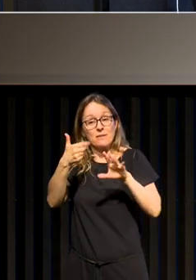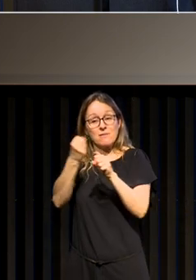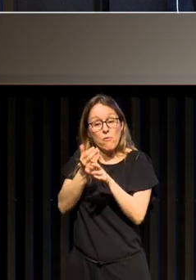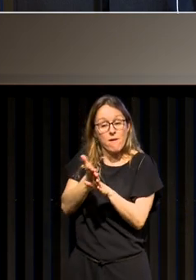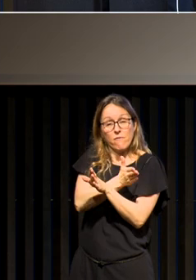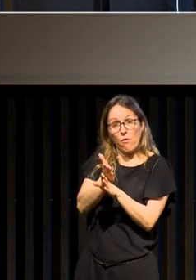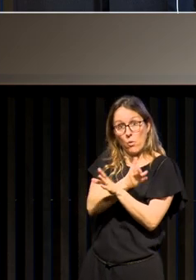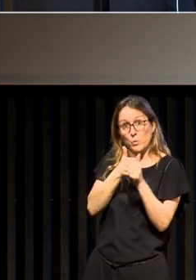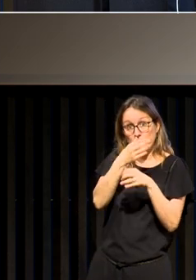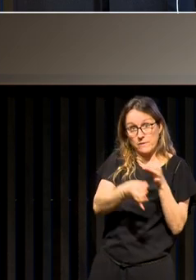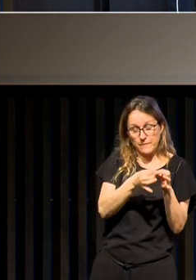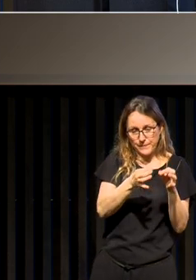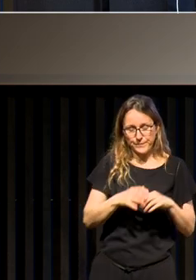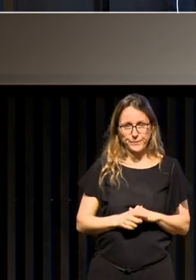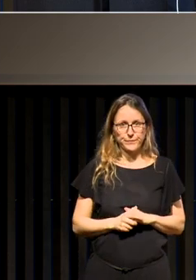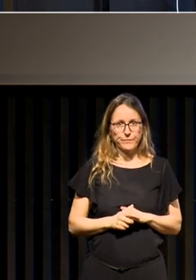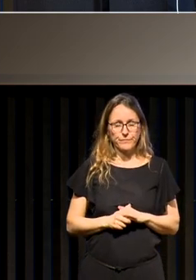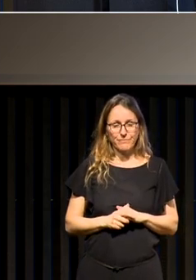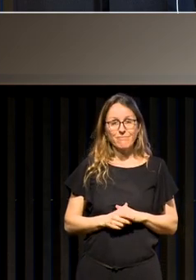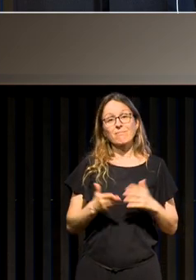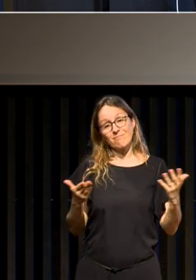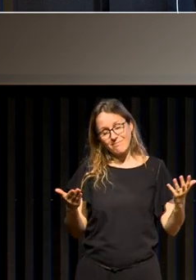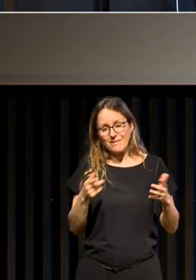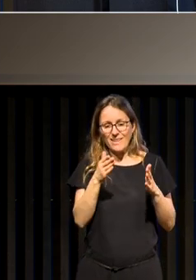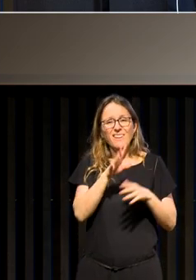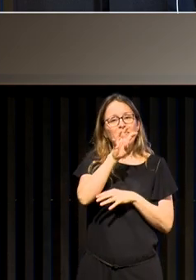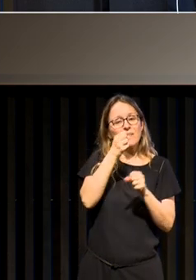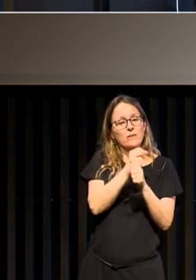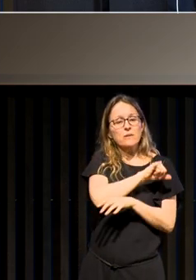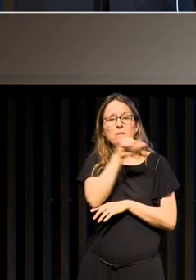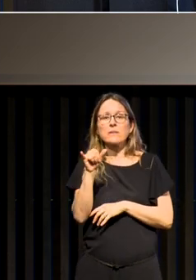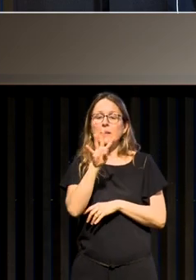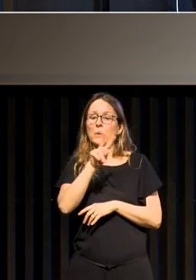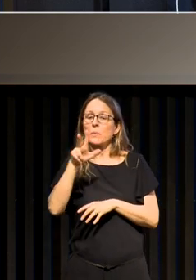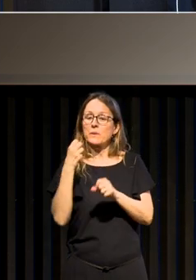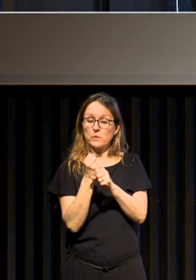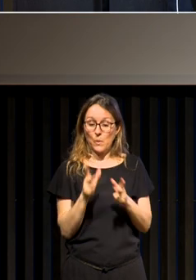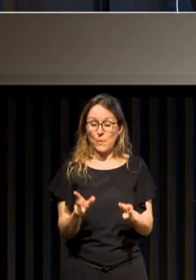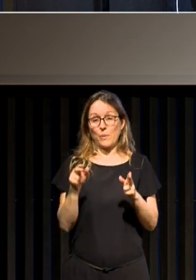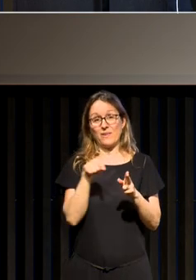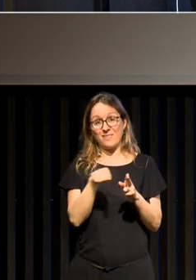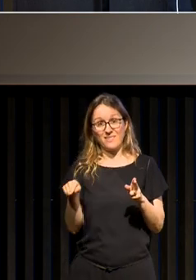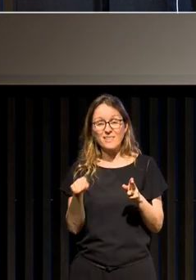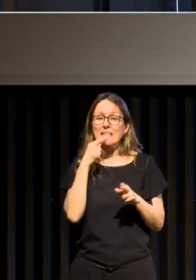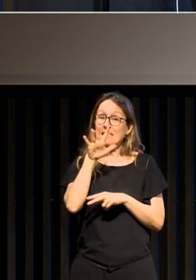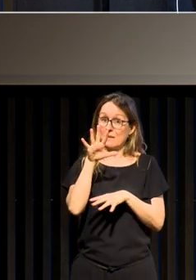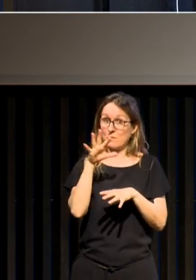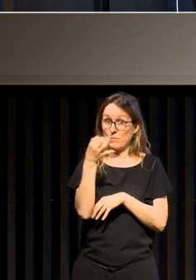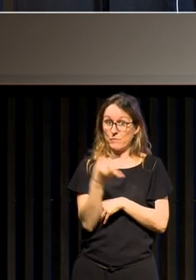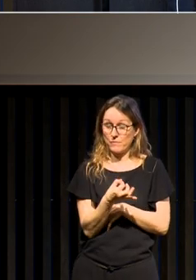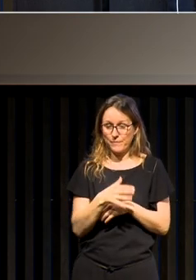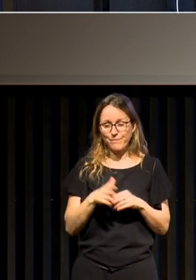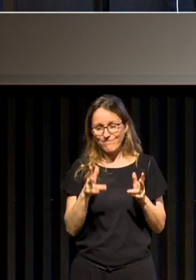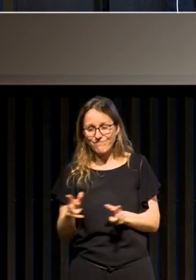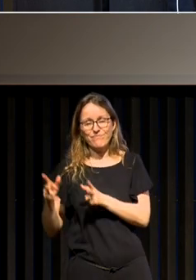cycle. Et que après entre 40 et 43 ans, ils ne sont que de 5%,